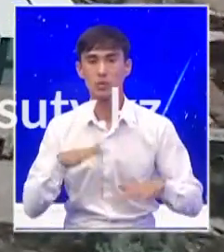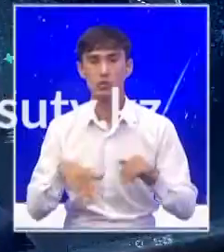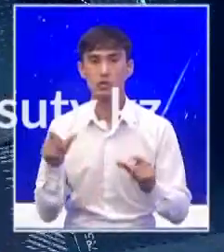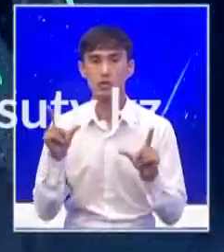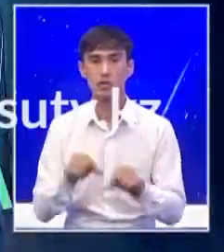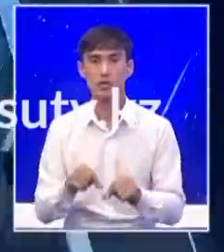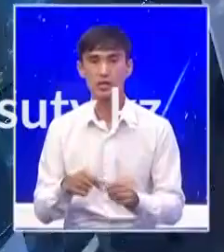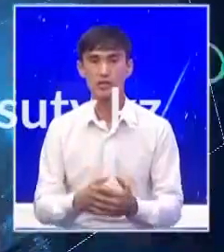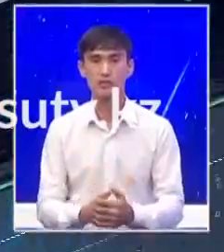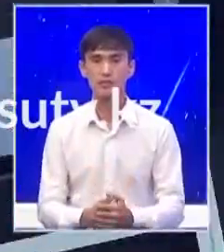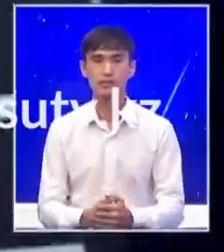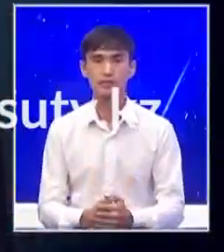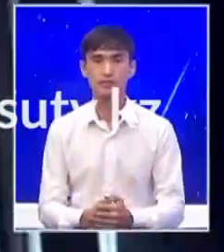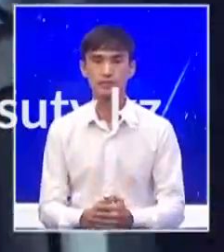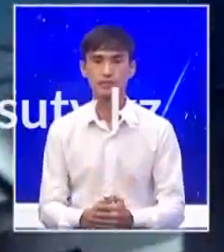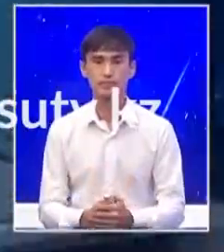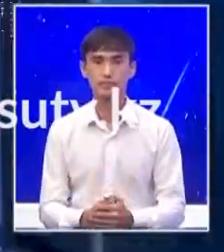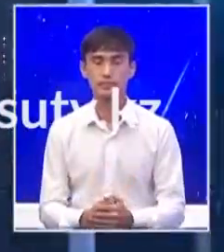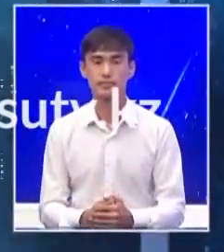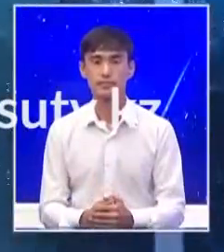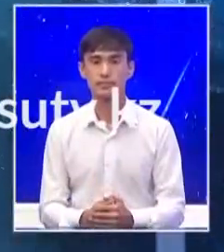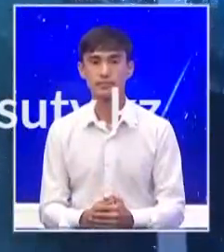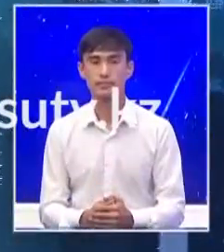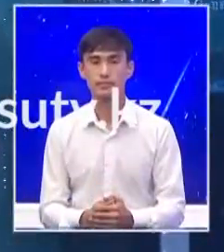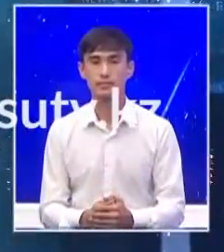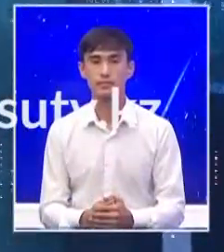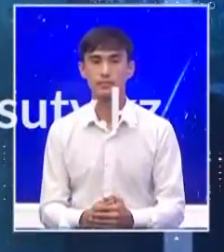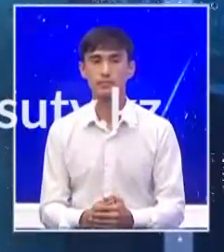дейді. Әзиза Ғазезқызы, Адель Ақжаркенова,